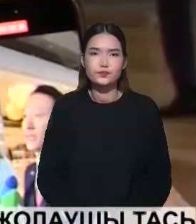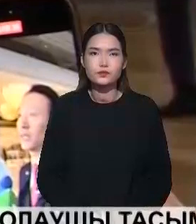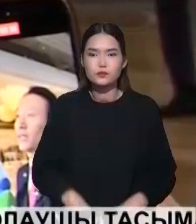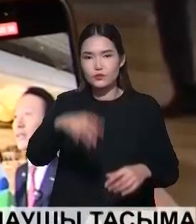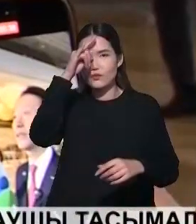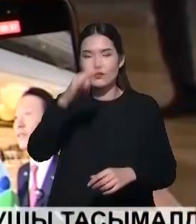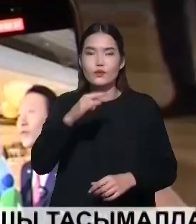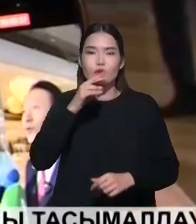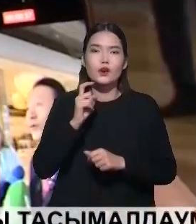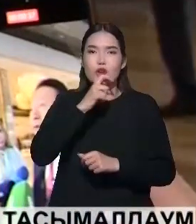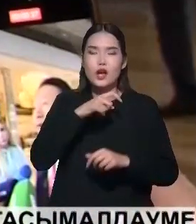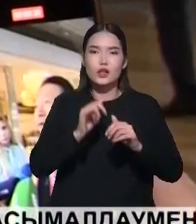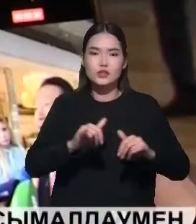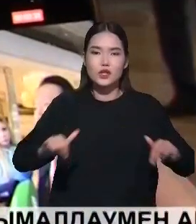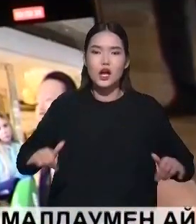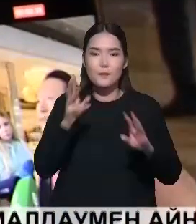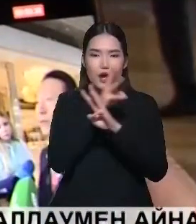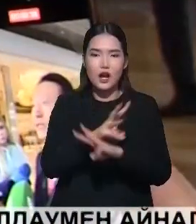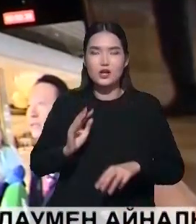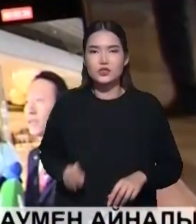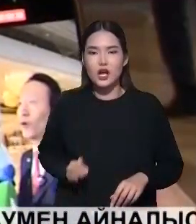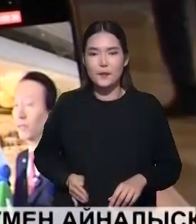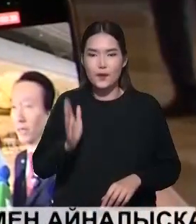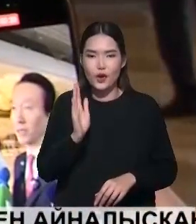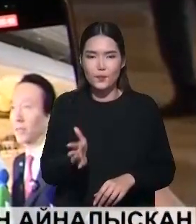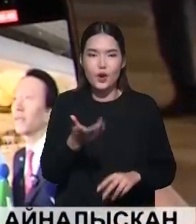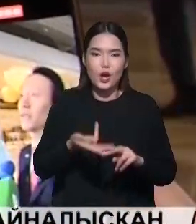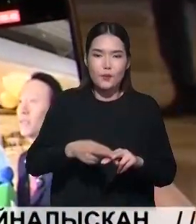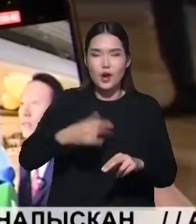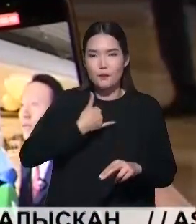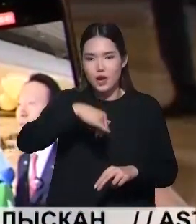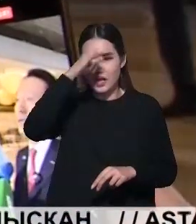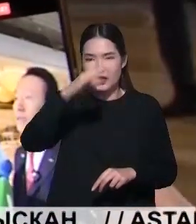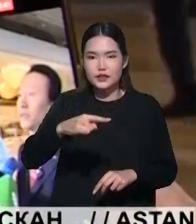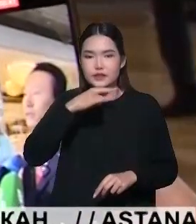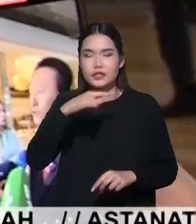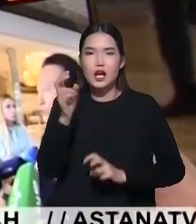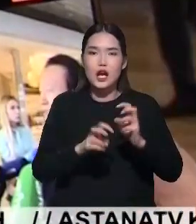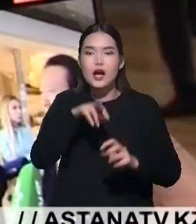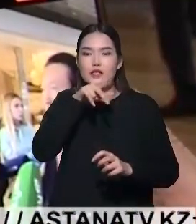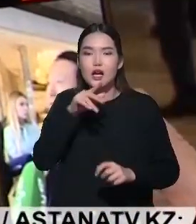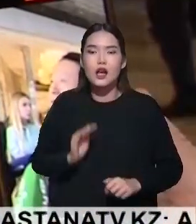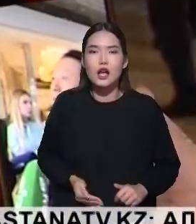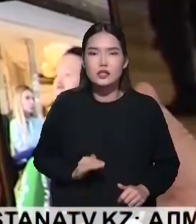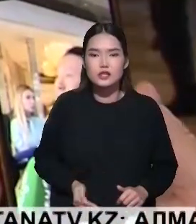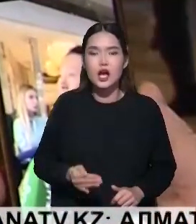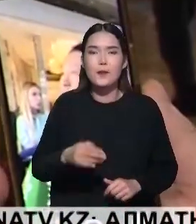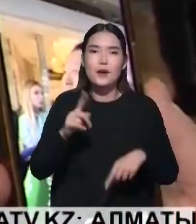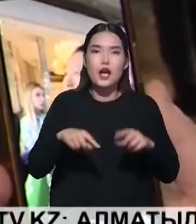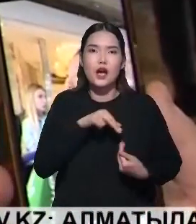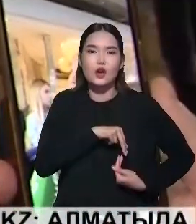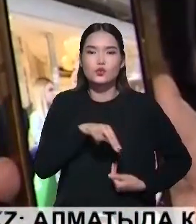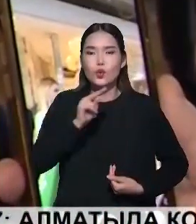Қазақстан экономикасын дамытатын қаржы компаниясы боламыз. Сондай-ақ, біз Қазақстан нарығына шығатын Корей компаниялар үшін көпір қызметін